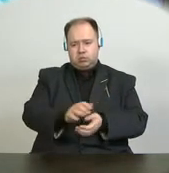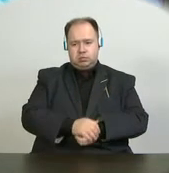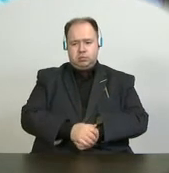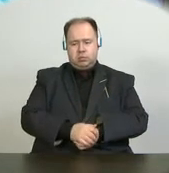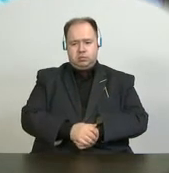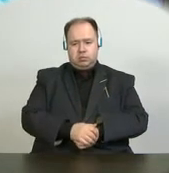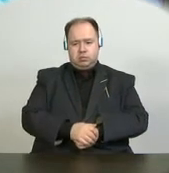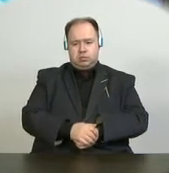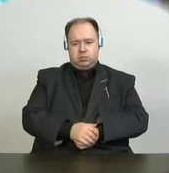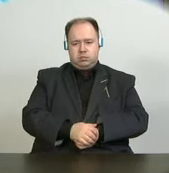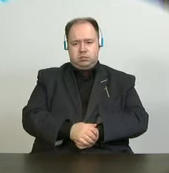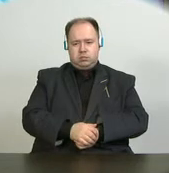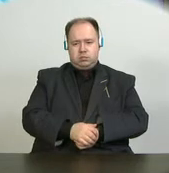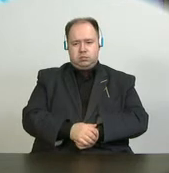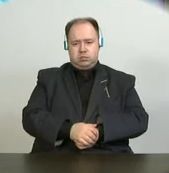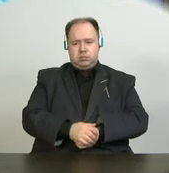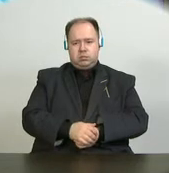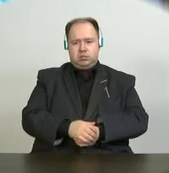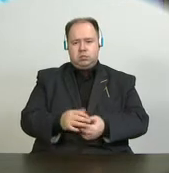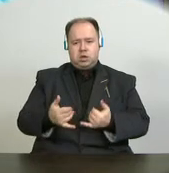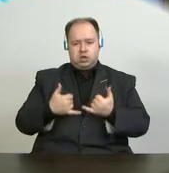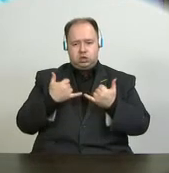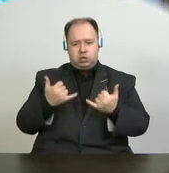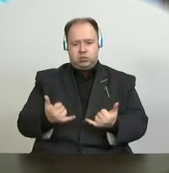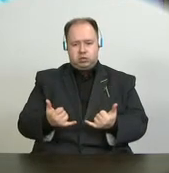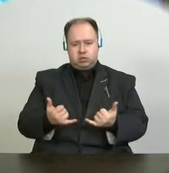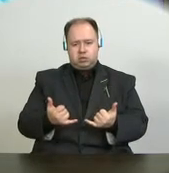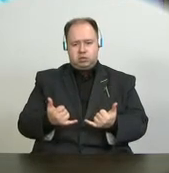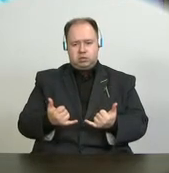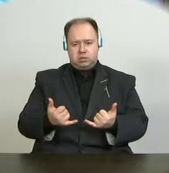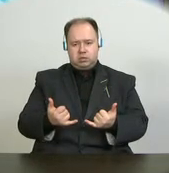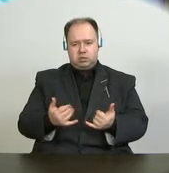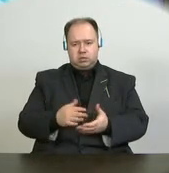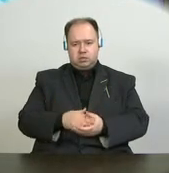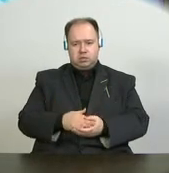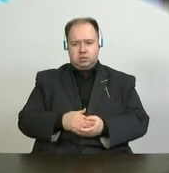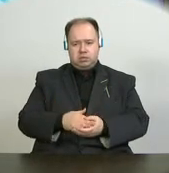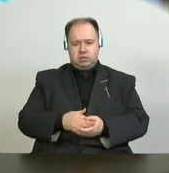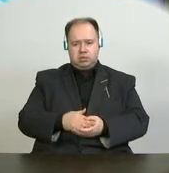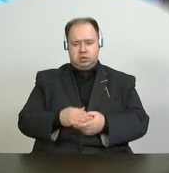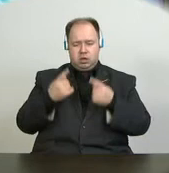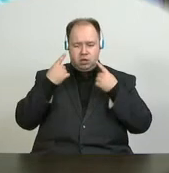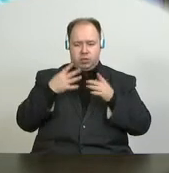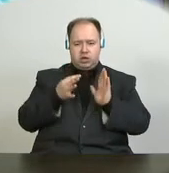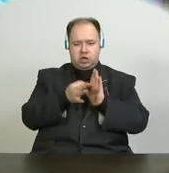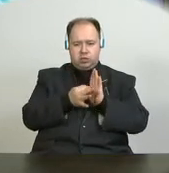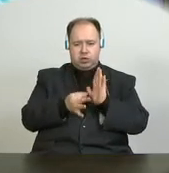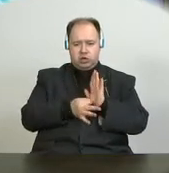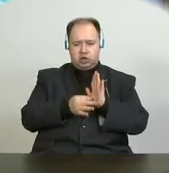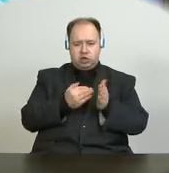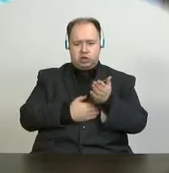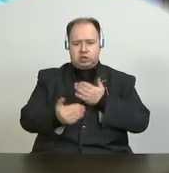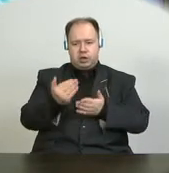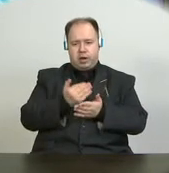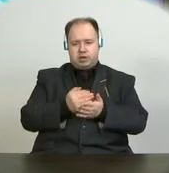испортить для того чтобы как бы четко понять тебя причинно-следственные связи и те